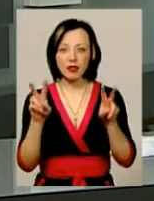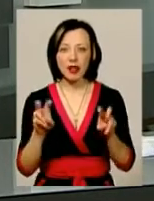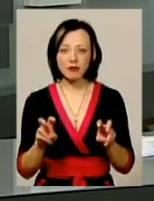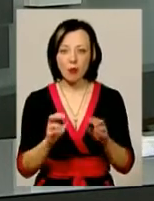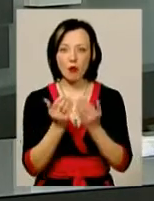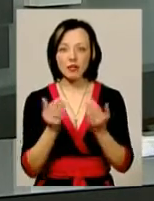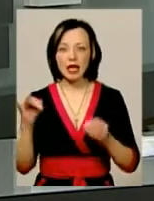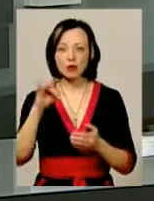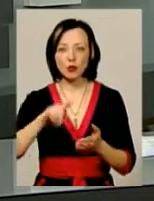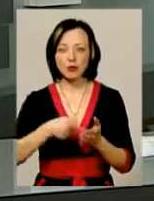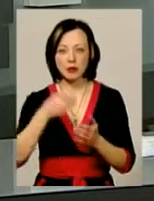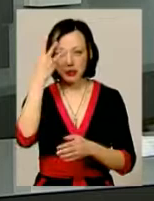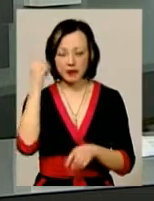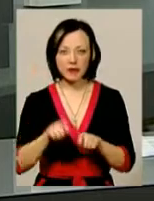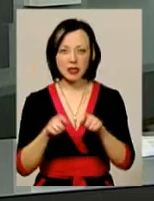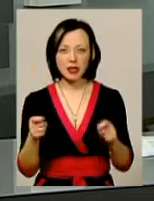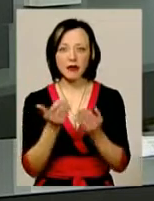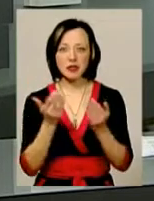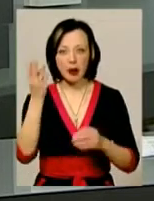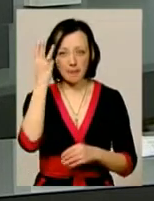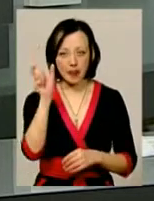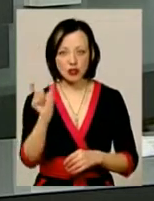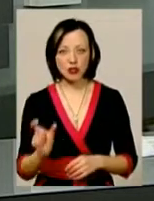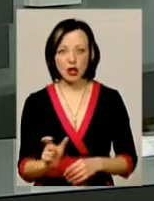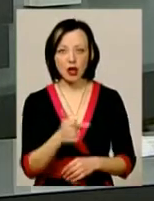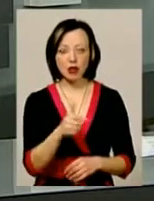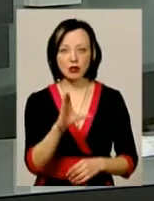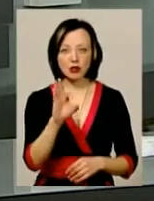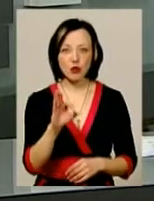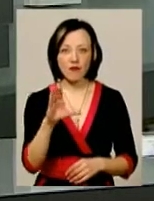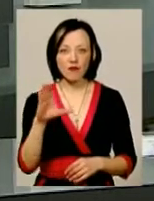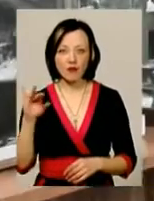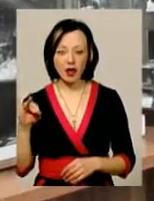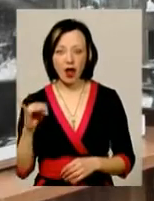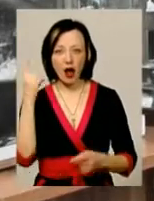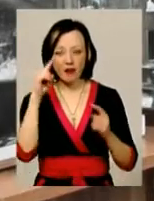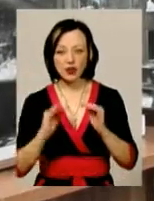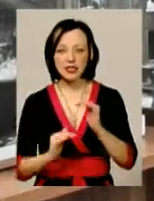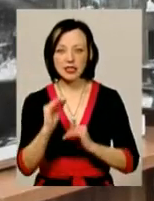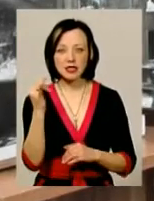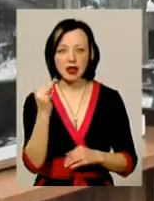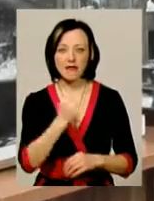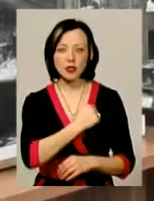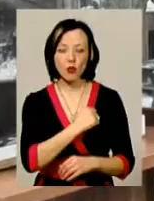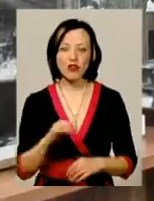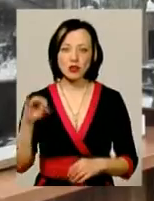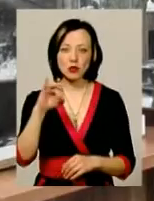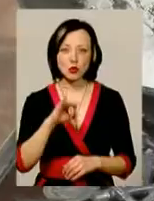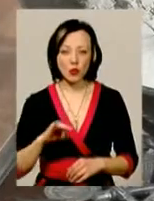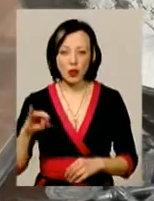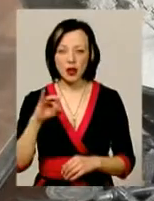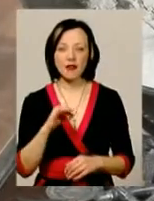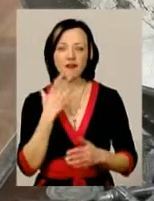міста Хмельницького відкриється виставка хмельничанина Геннадія Сови. Автора з дитинства цікавила військова історія, тож у